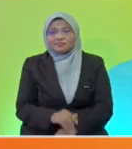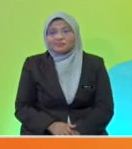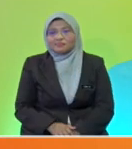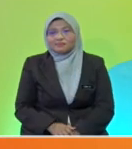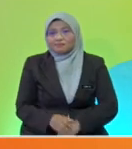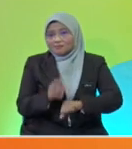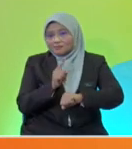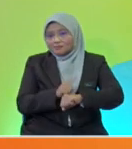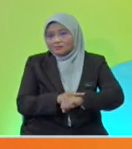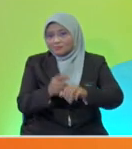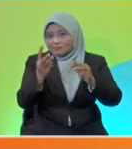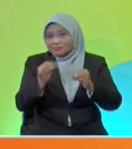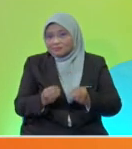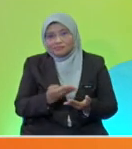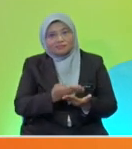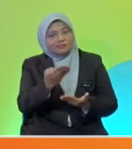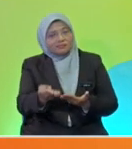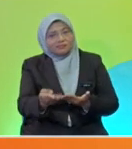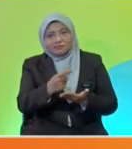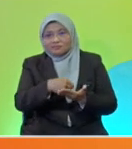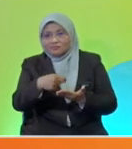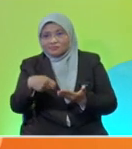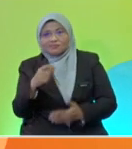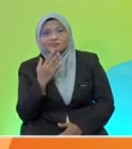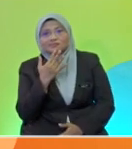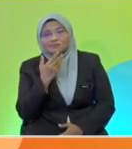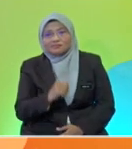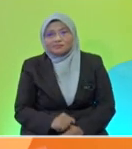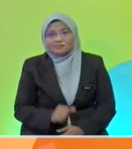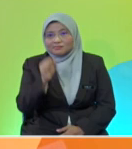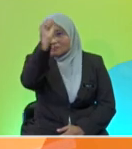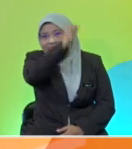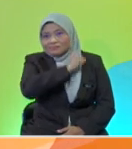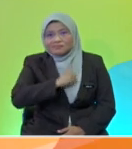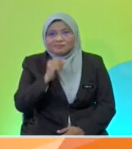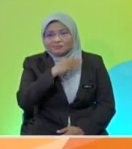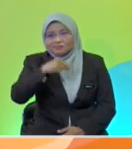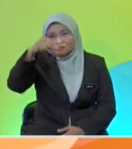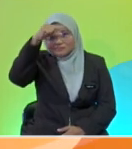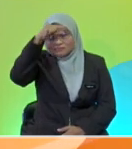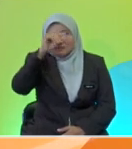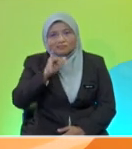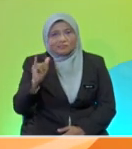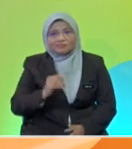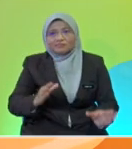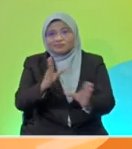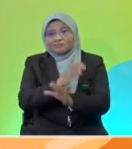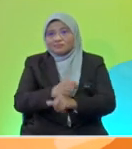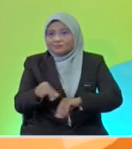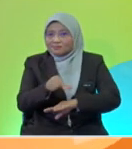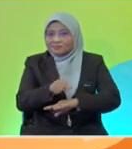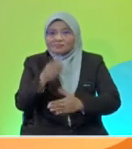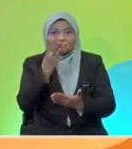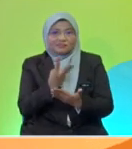membeli pensil warna dapat menggunakan uang simpanan mereka di bank